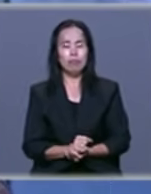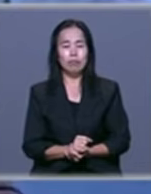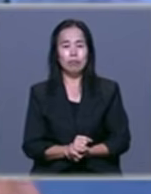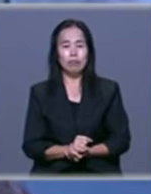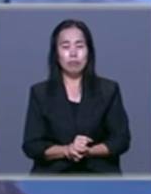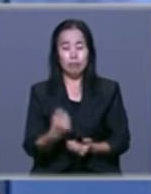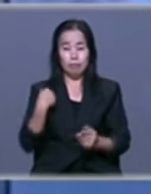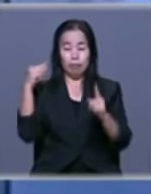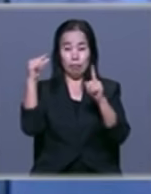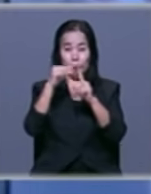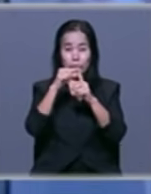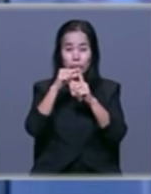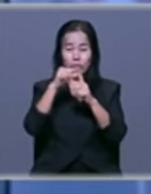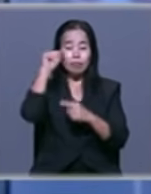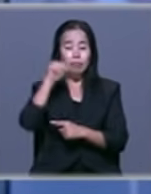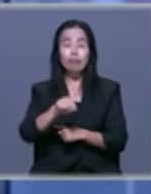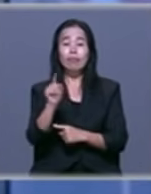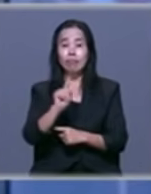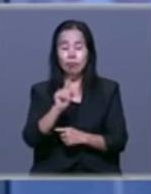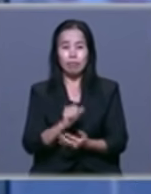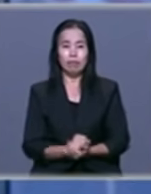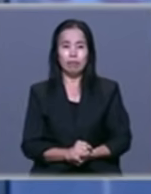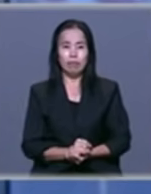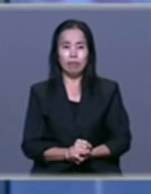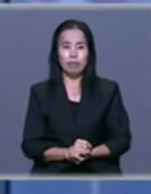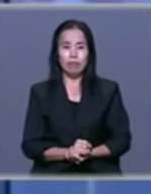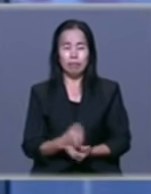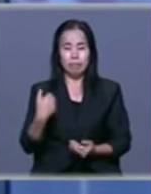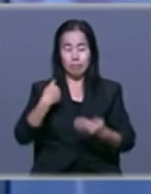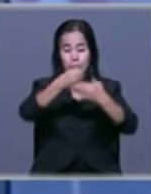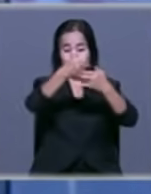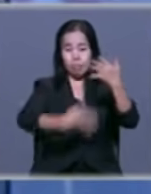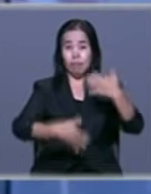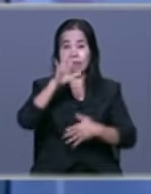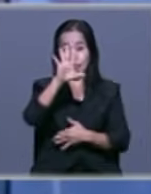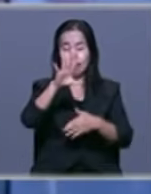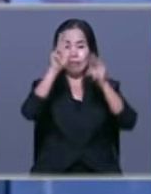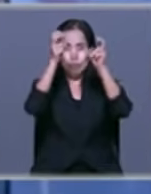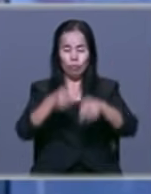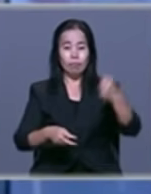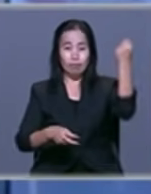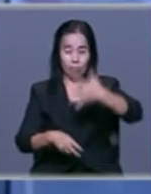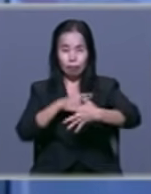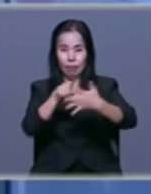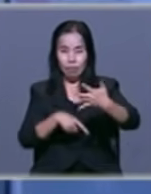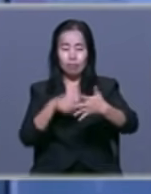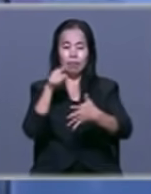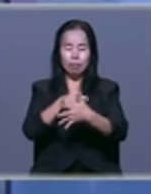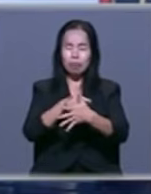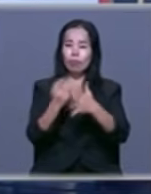คำสั่งปิดเนี่ยมายังไงฮะ ค่ะ เจอ5รายการรวดเดียวนะฮะเวกอัพ21